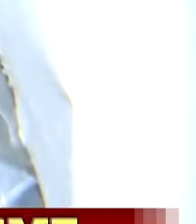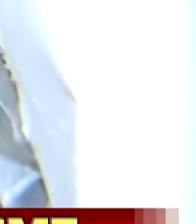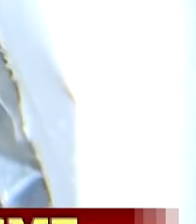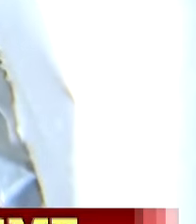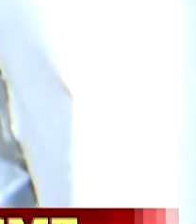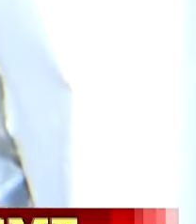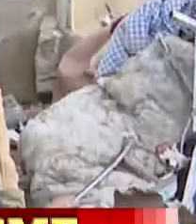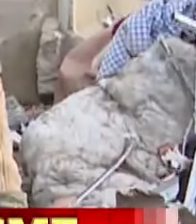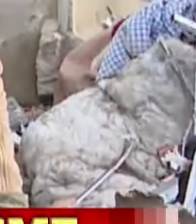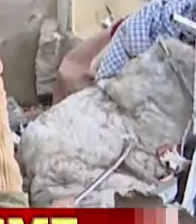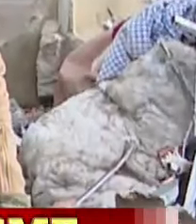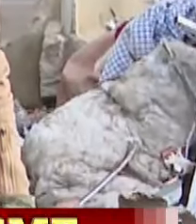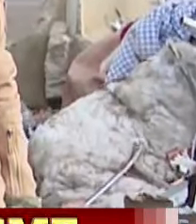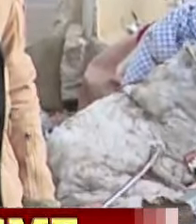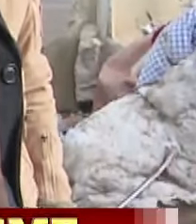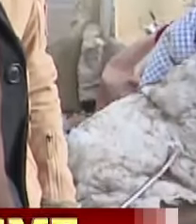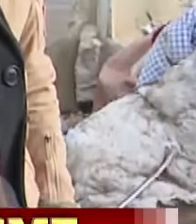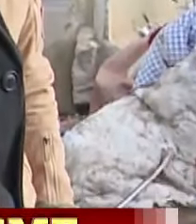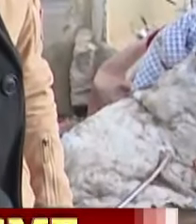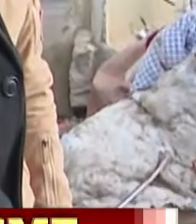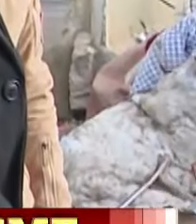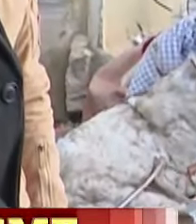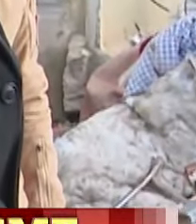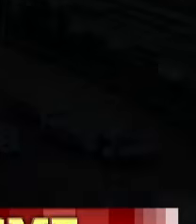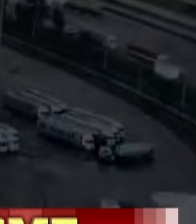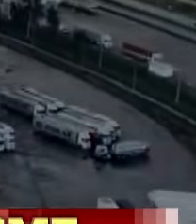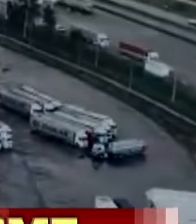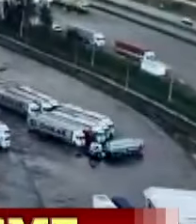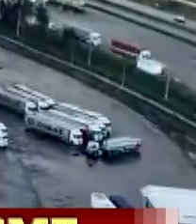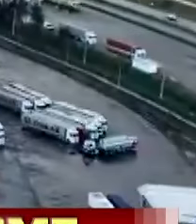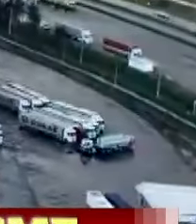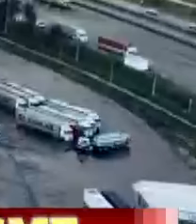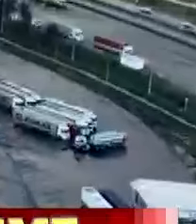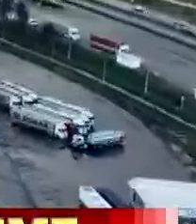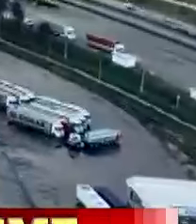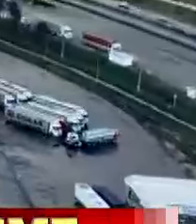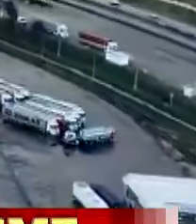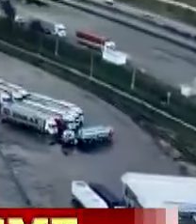Açıktayız, soğuktayız. Yani sözün bittiği yerdir.